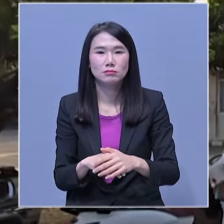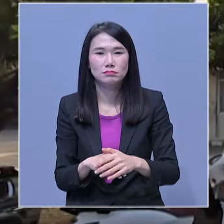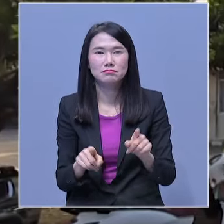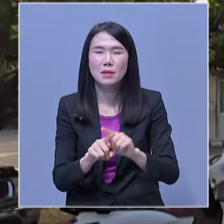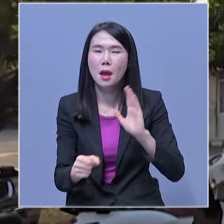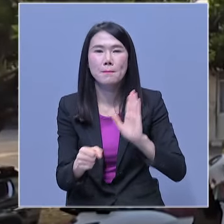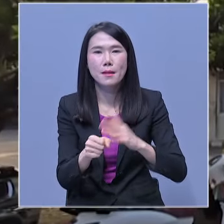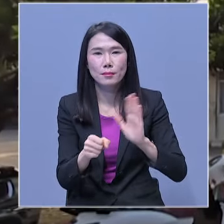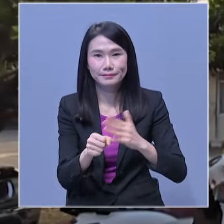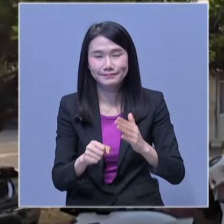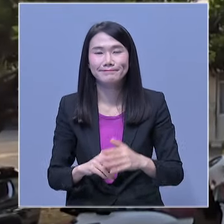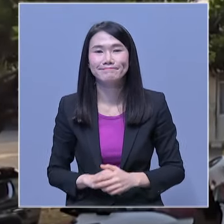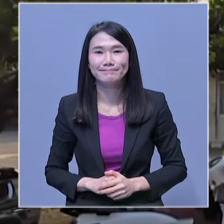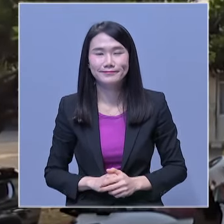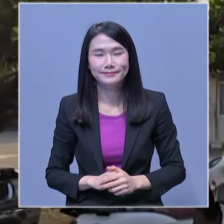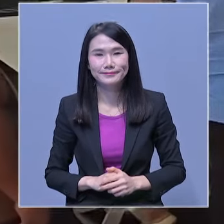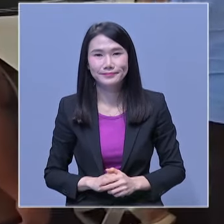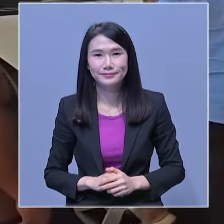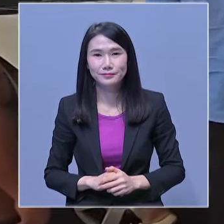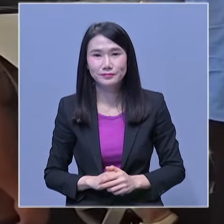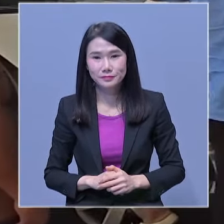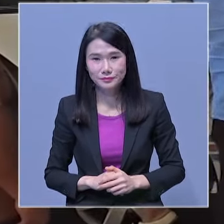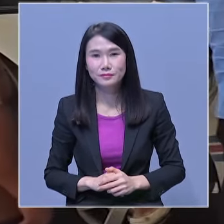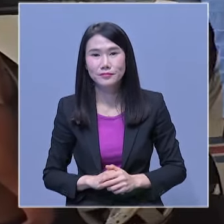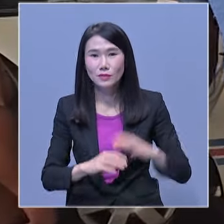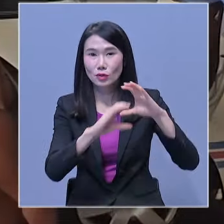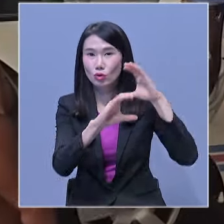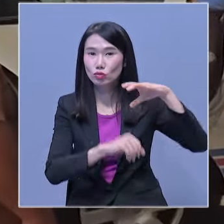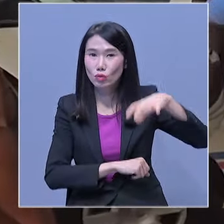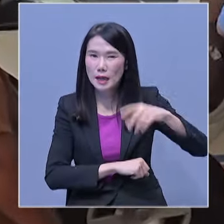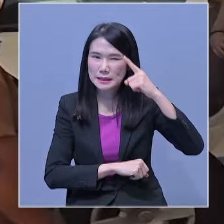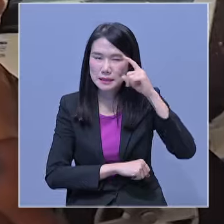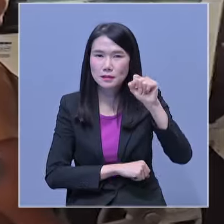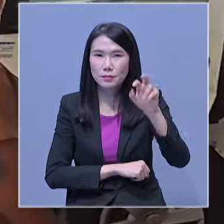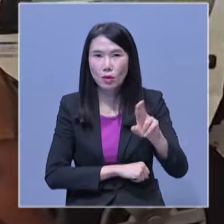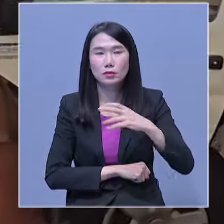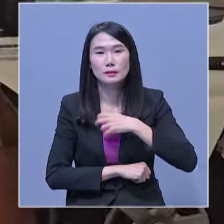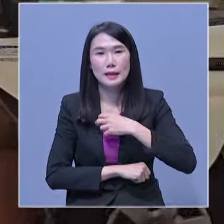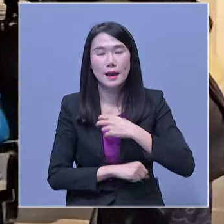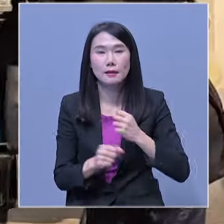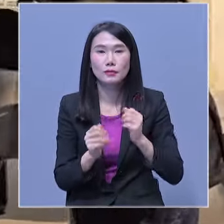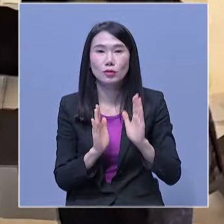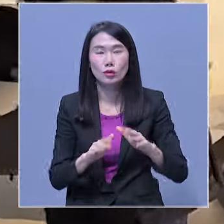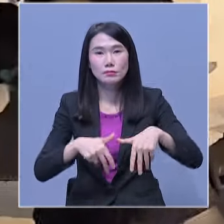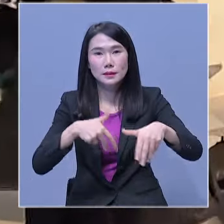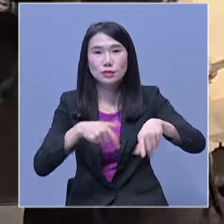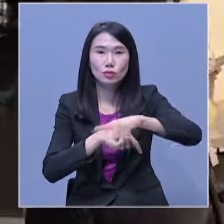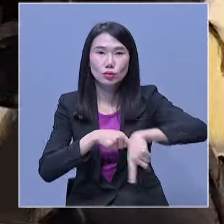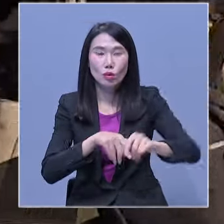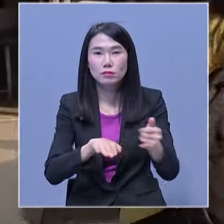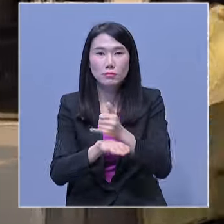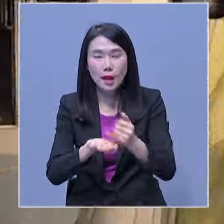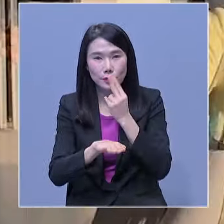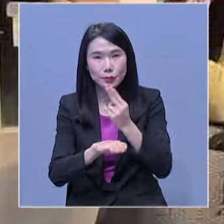ก็เลยไม่เพียงพอนะครับทางขนส่งจังหวัดอุทัยธานีมีแผนสำรองที่จะรับผู้โดยสารเพื่อไม่ให้มีการตก